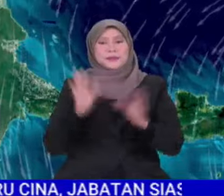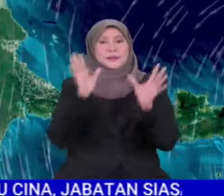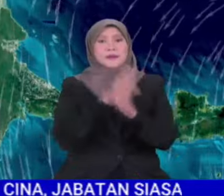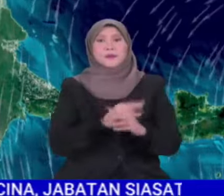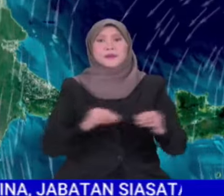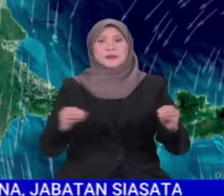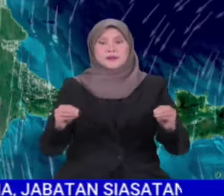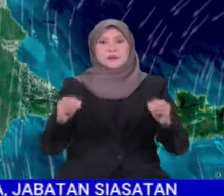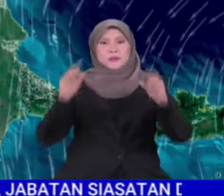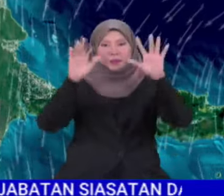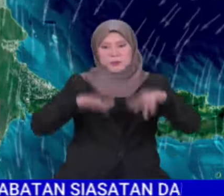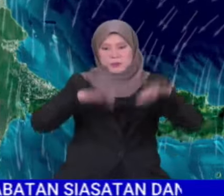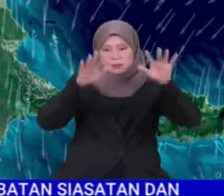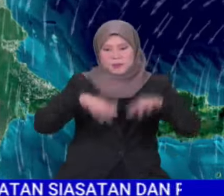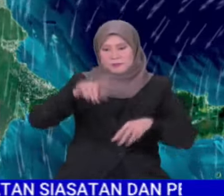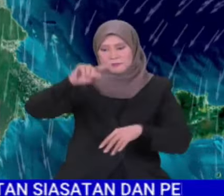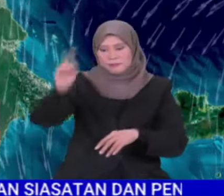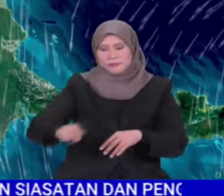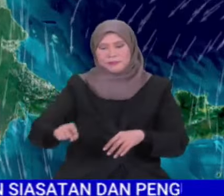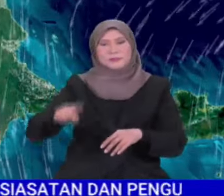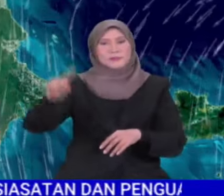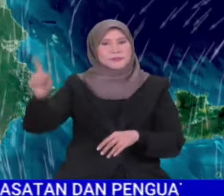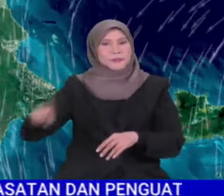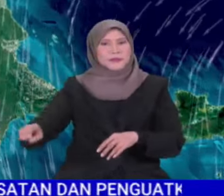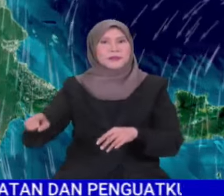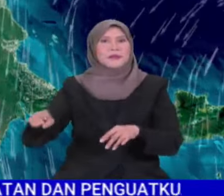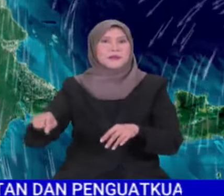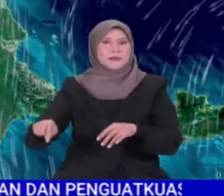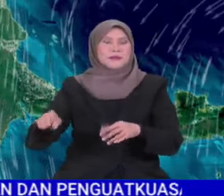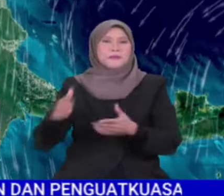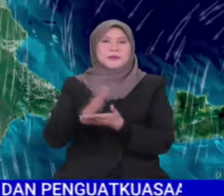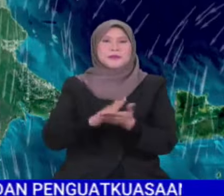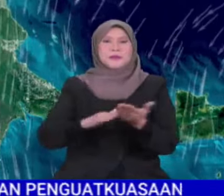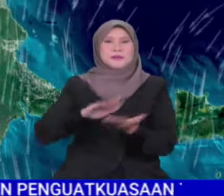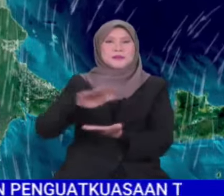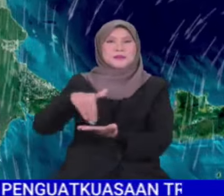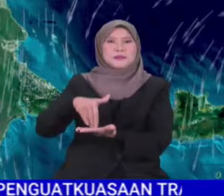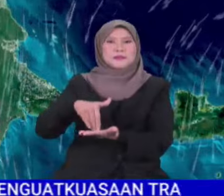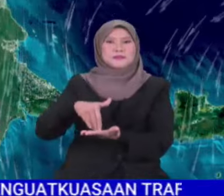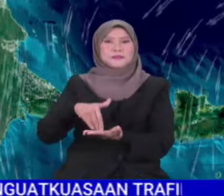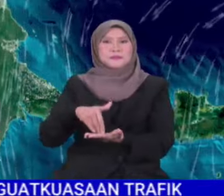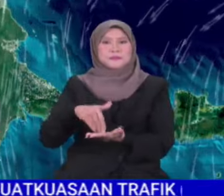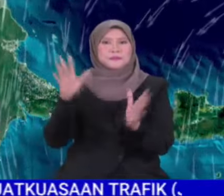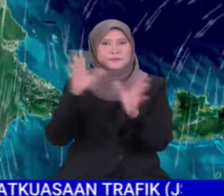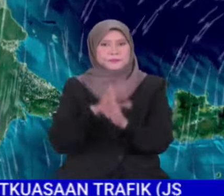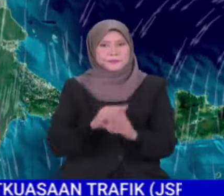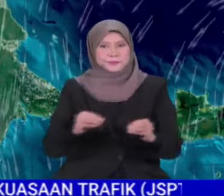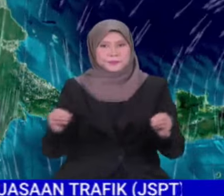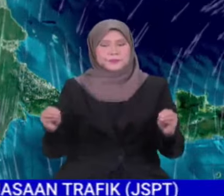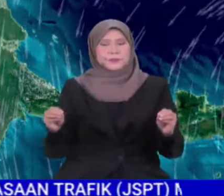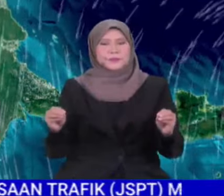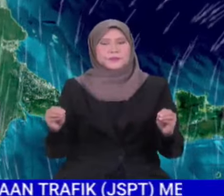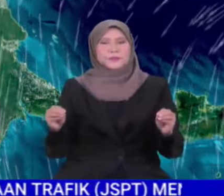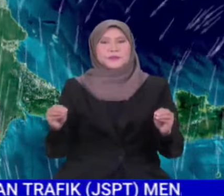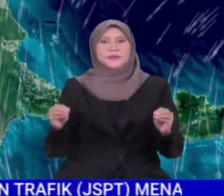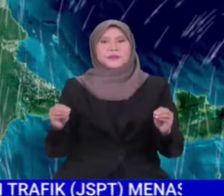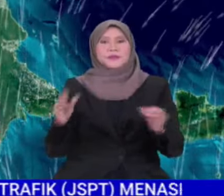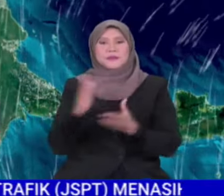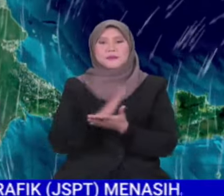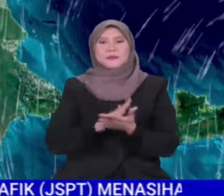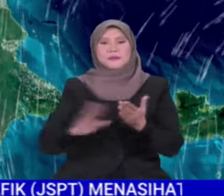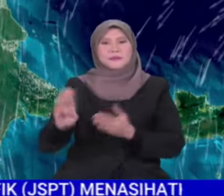Sarawak, hujan beserta rebut petir di satu dua tempat kini sedang berlaku melibatkan di bahagian tengah di negeri Sarawak dan ianya agak tertumpu